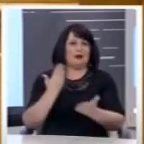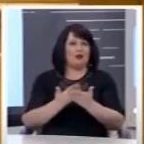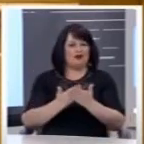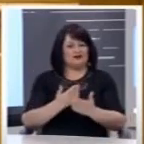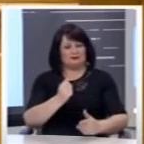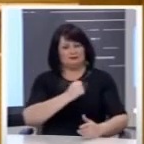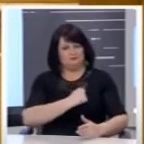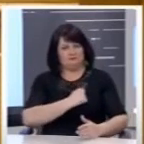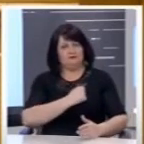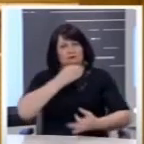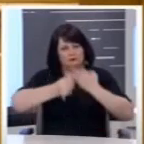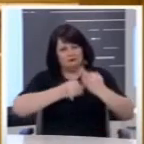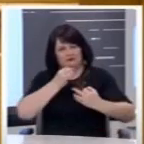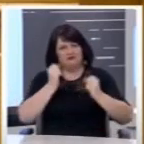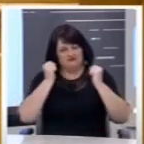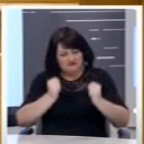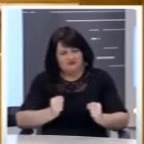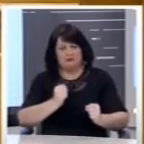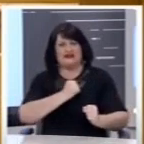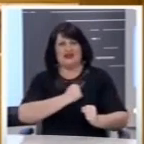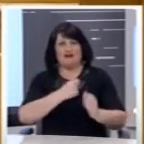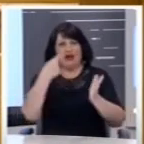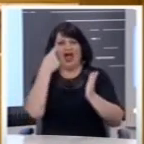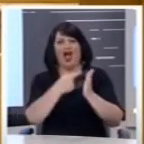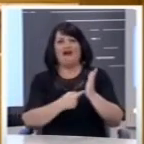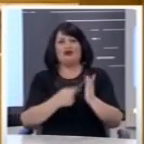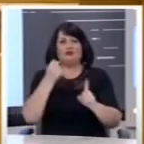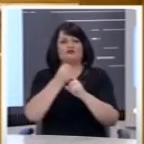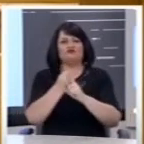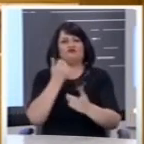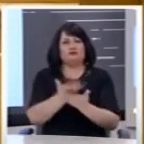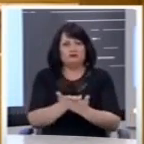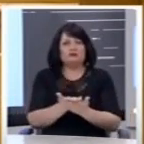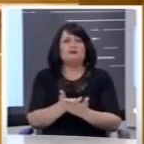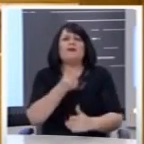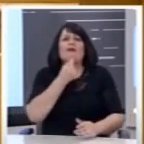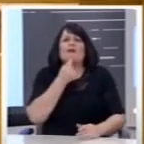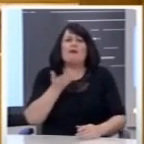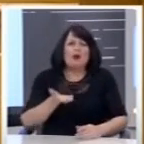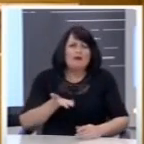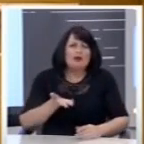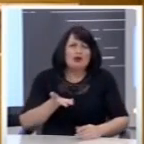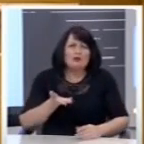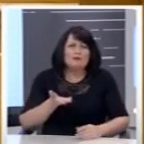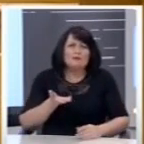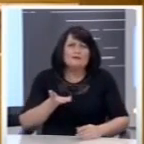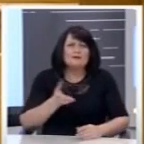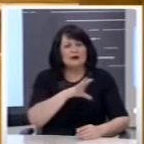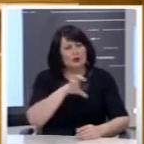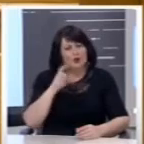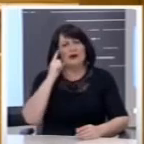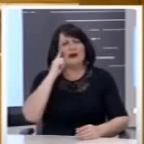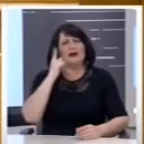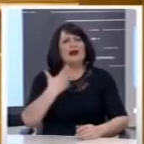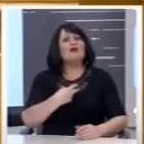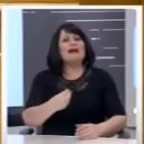θέσεις γραπτές και προφορικές και τις προωθείς και τις διεκδικείς, είναι πιο εύκολο να γίνει κατανοητή η άποψή